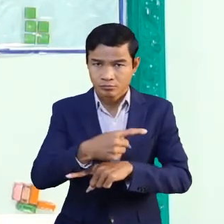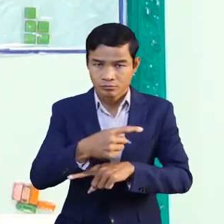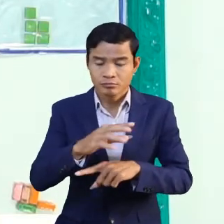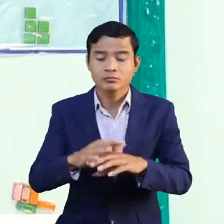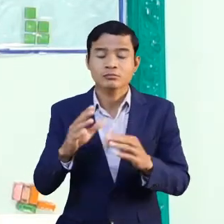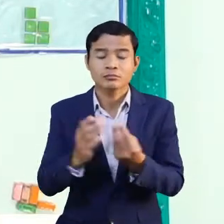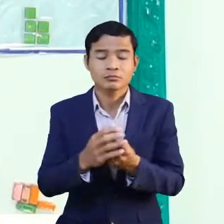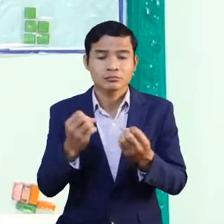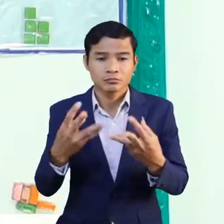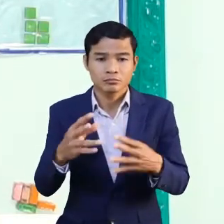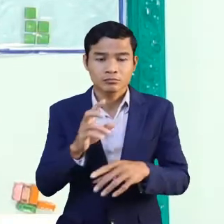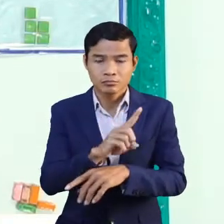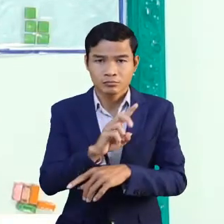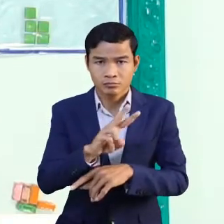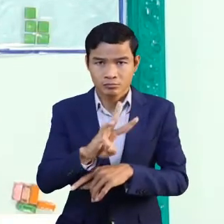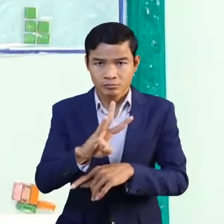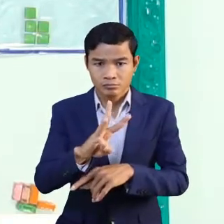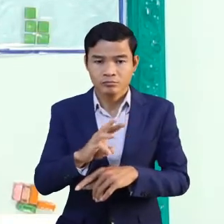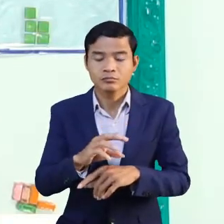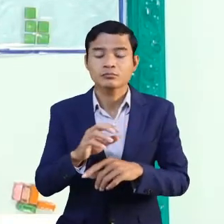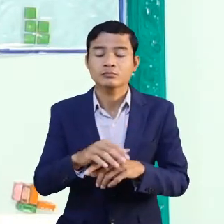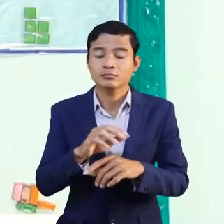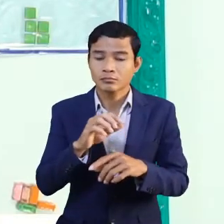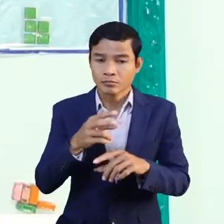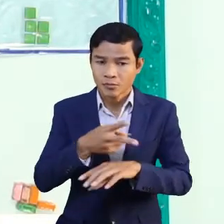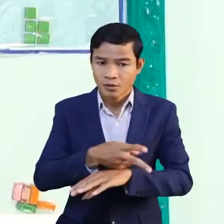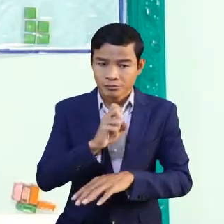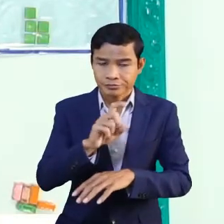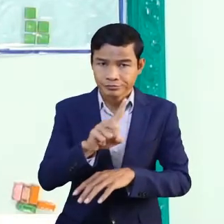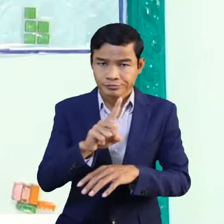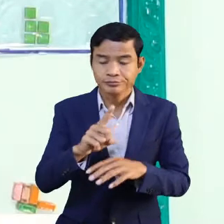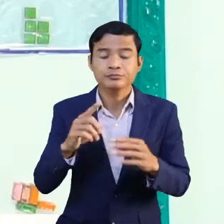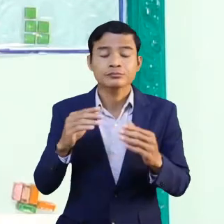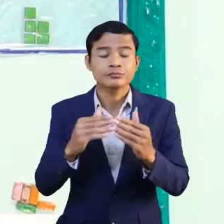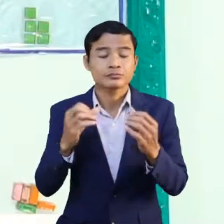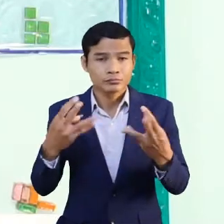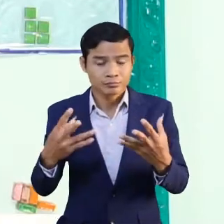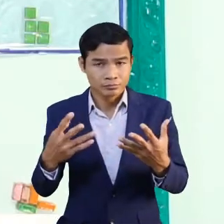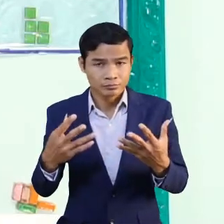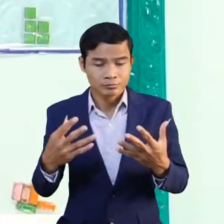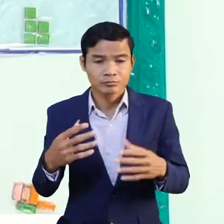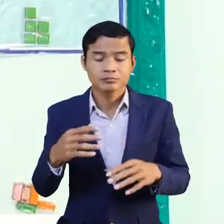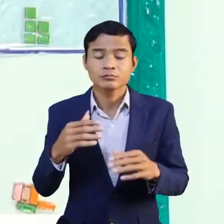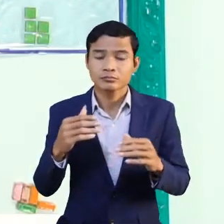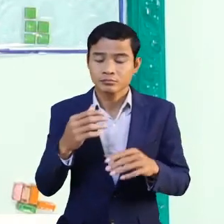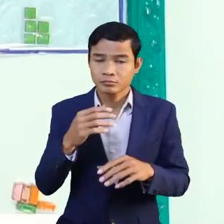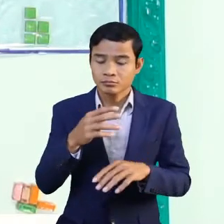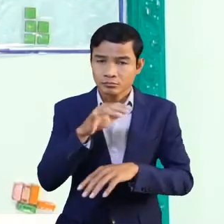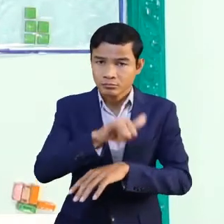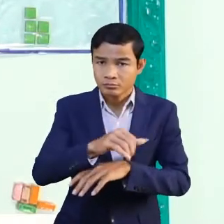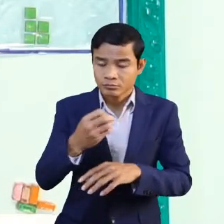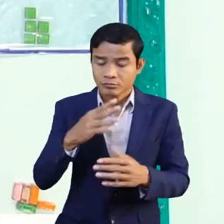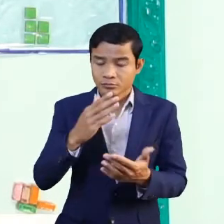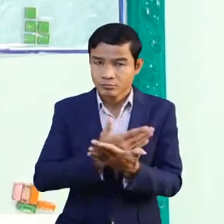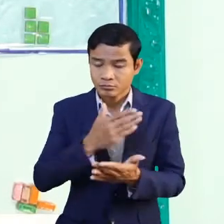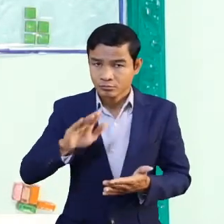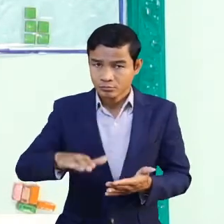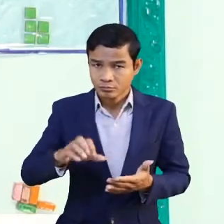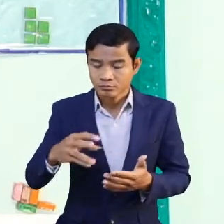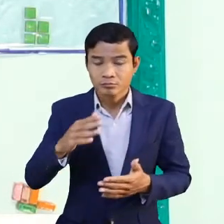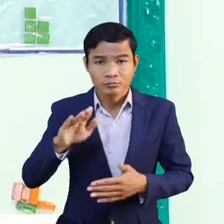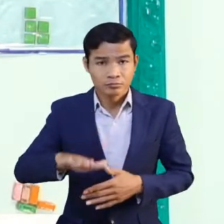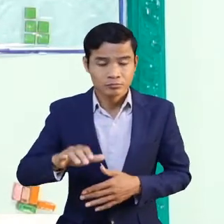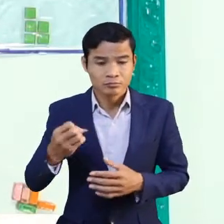ងខ្ទង់ពាន់មានចំនួនចា1 2 3អញ្ចឹង3ពេលដែលឲ្យគេខ្ចីអស់1នោះសល់ប៉ុន្មានកូននោះសល់ប៉ុន្មាន